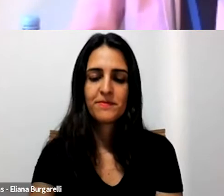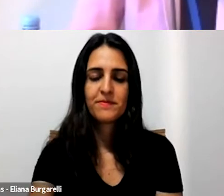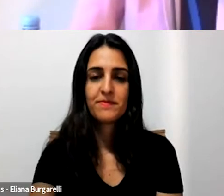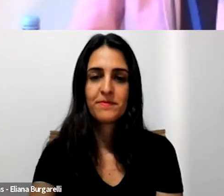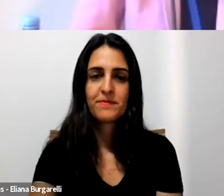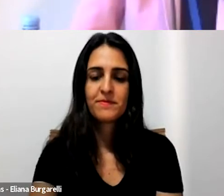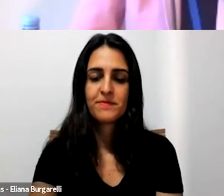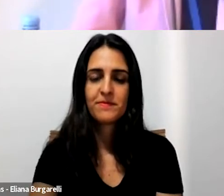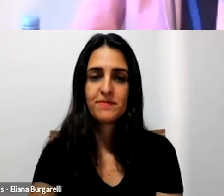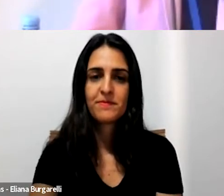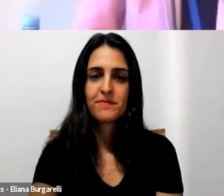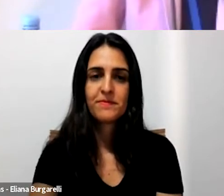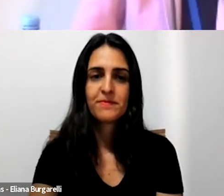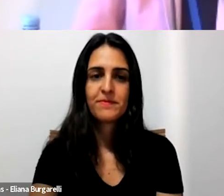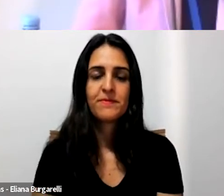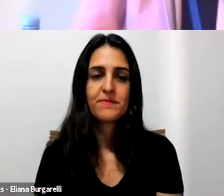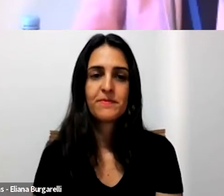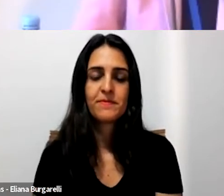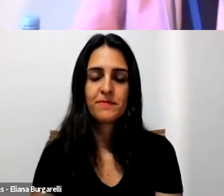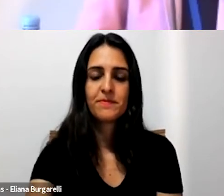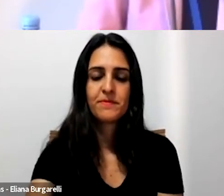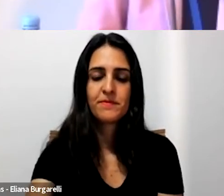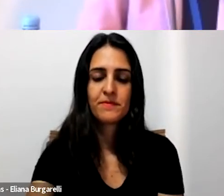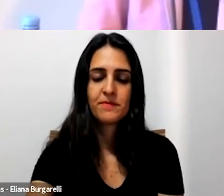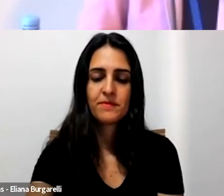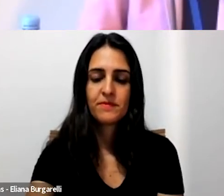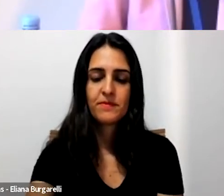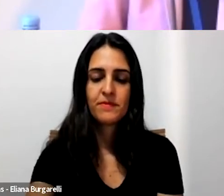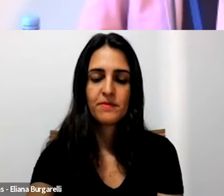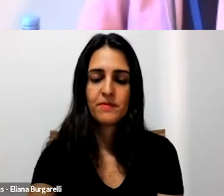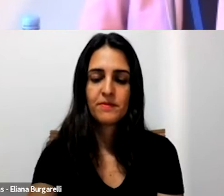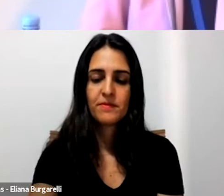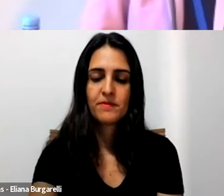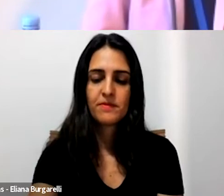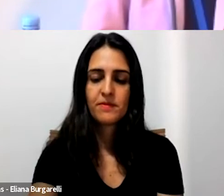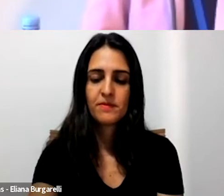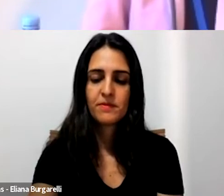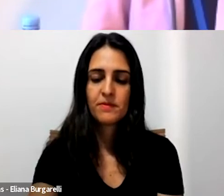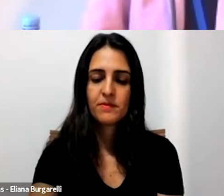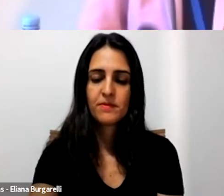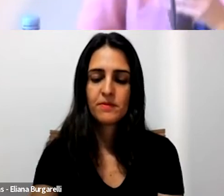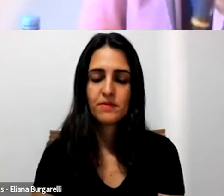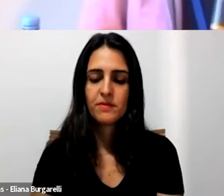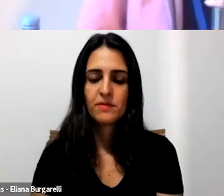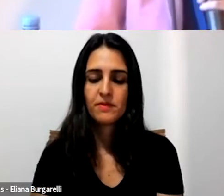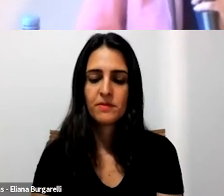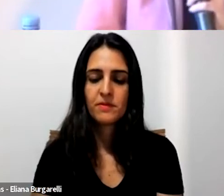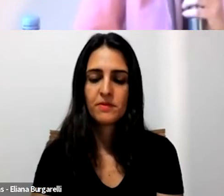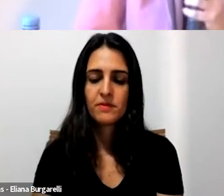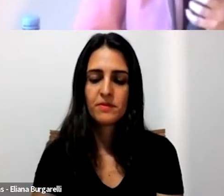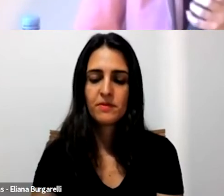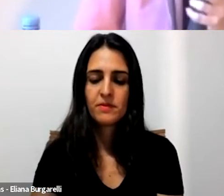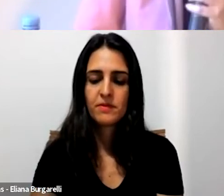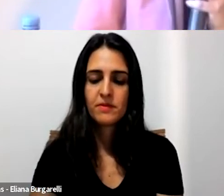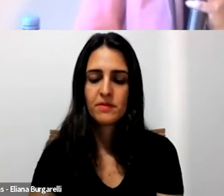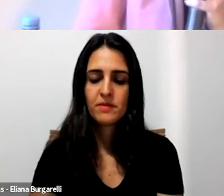Alors peut-être ce qu'on n'a pas encore trouvé, c'est un moyen de travailler tous ensemble, tous les secteurs, de façon plus ouverte. Je vais vous donner un exemple.